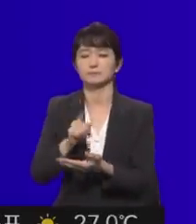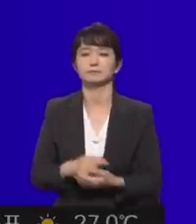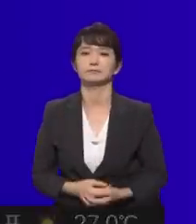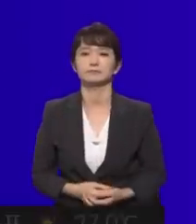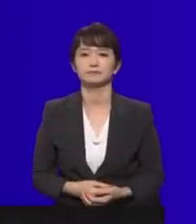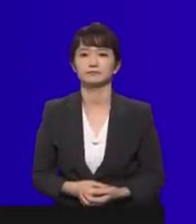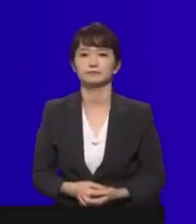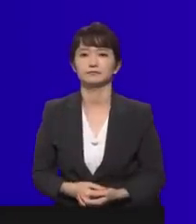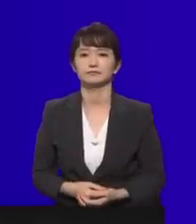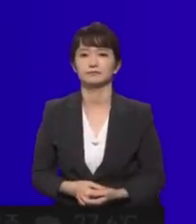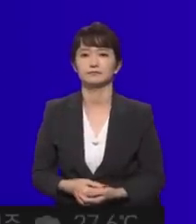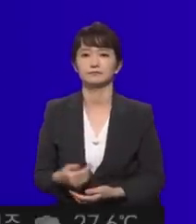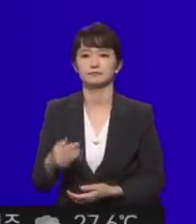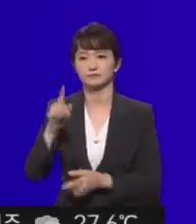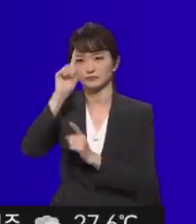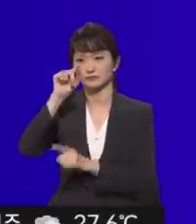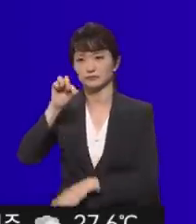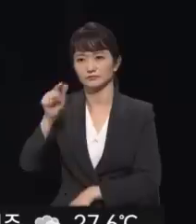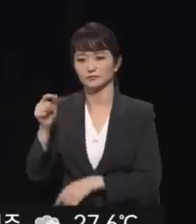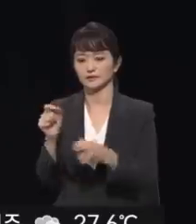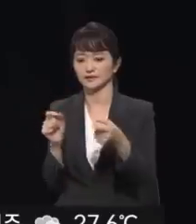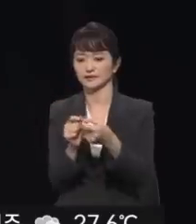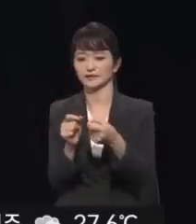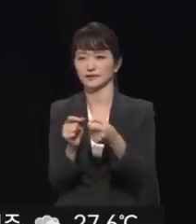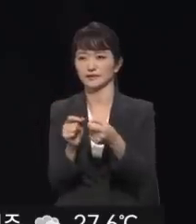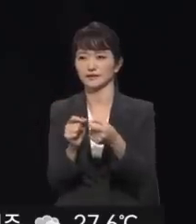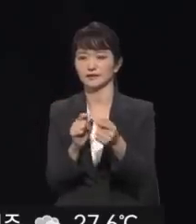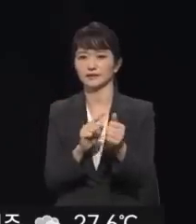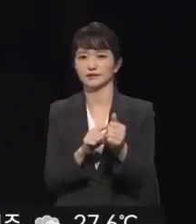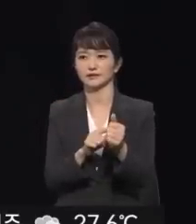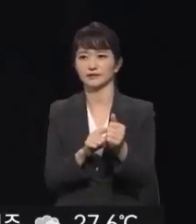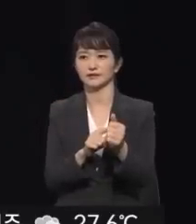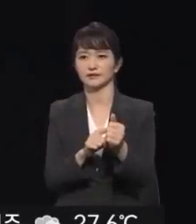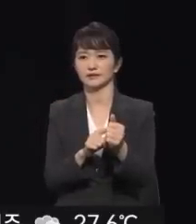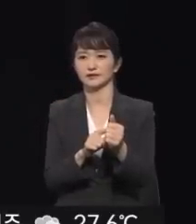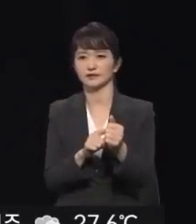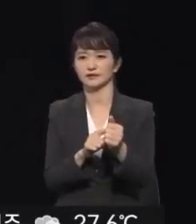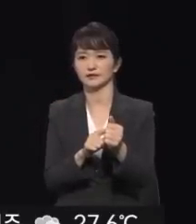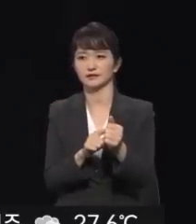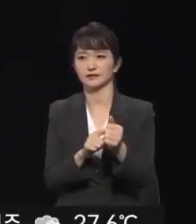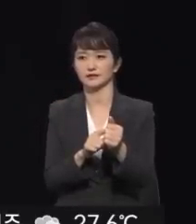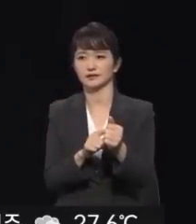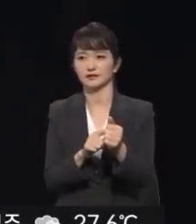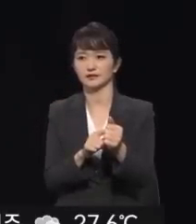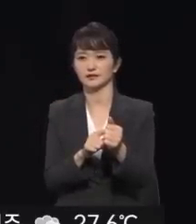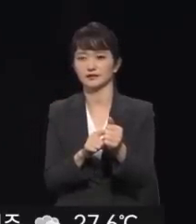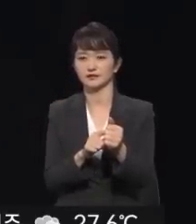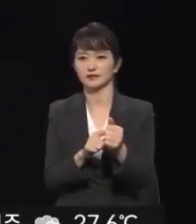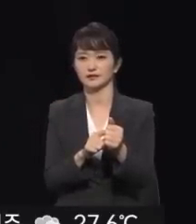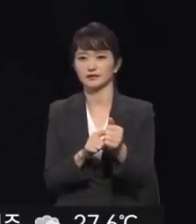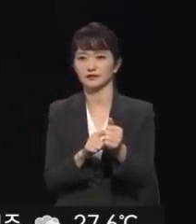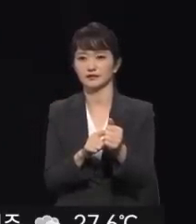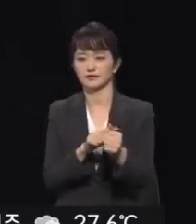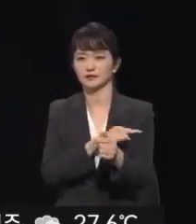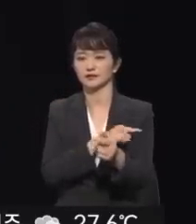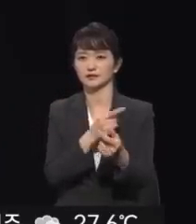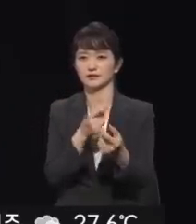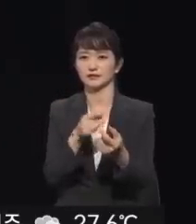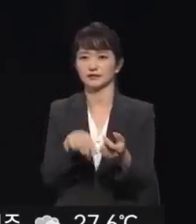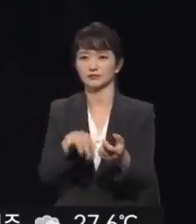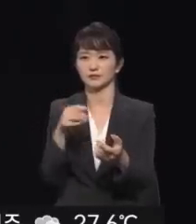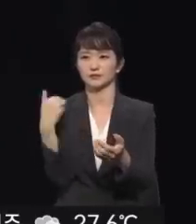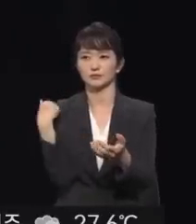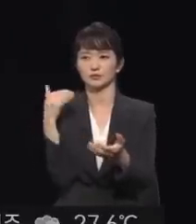이준석 전 대표의 바로 옆에 있던 측근은 써 잔나 입에 최우선으로 일단 복귀할 때 추천하겠다 고 했는데 그것도 그래픽의